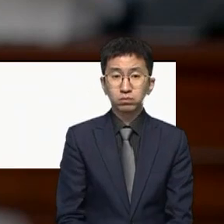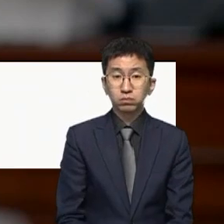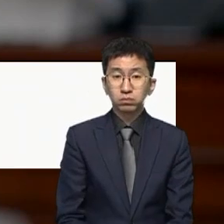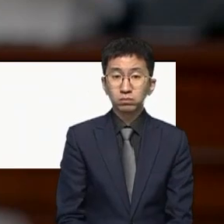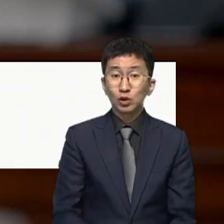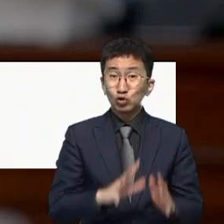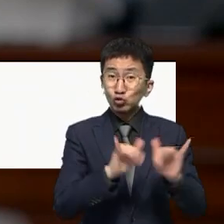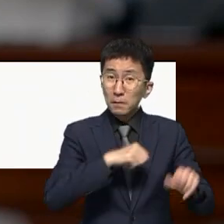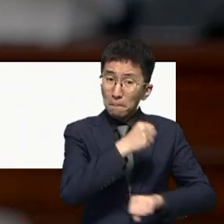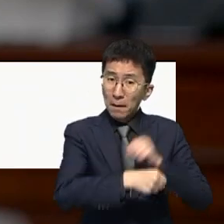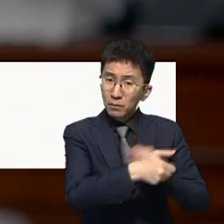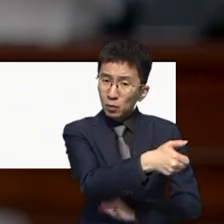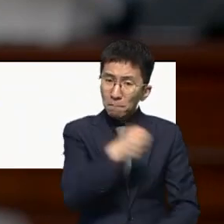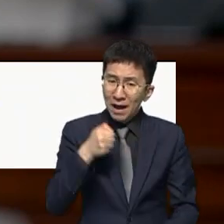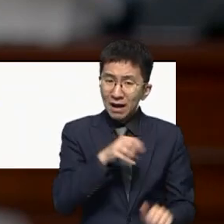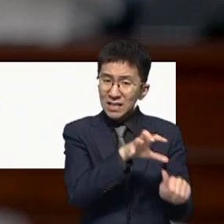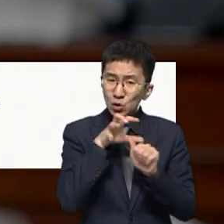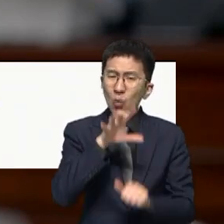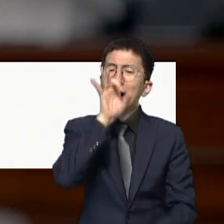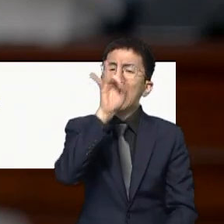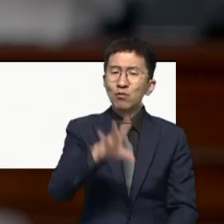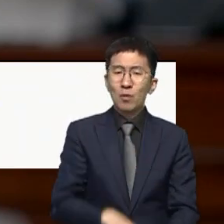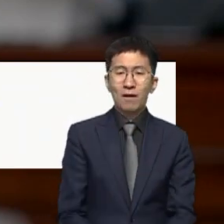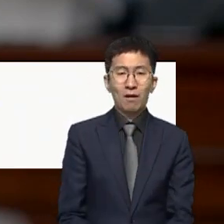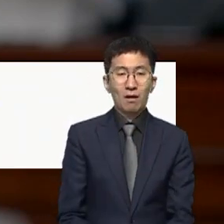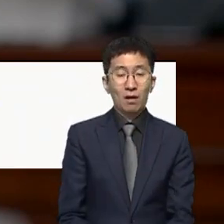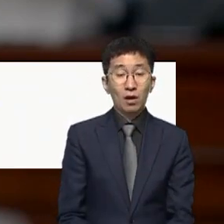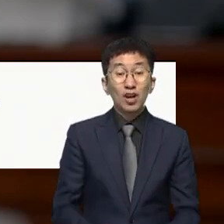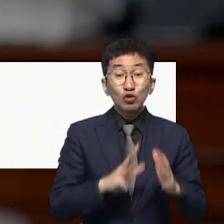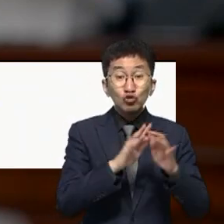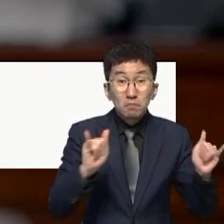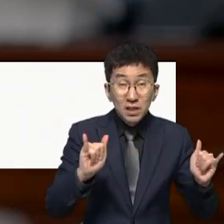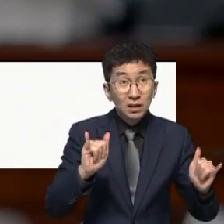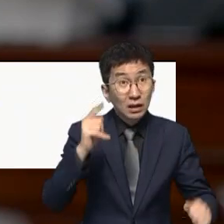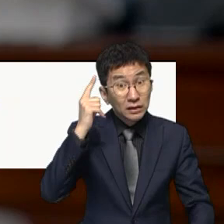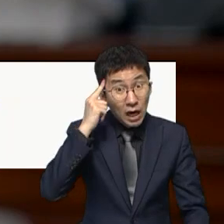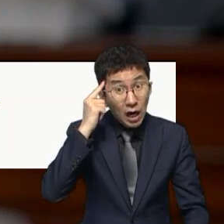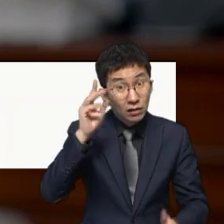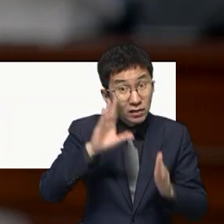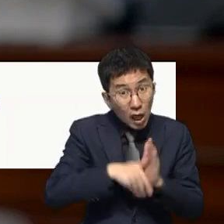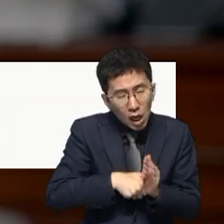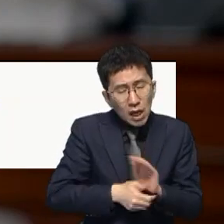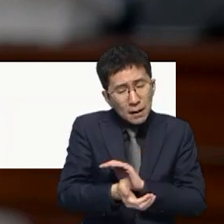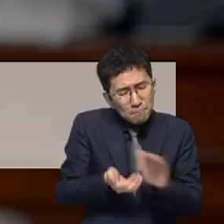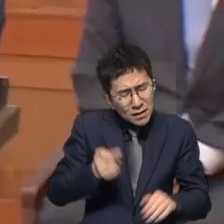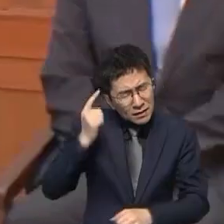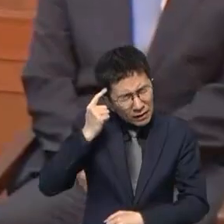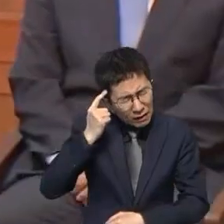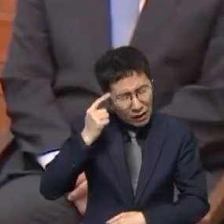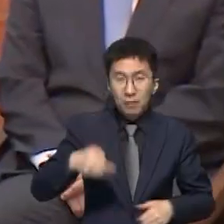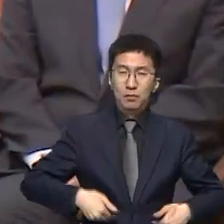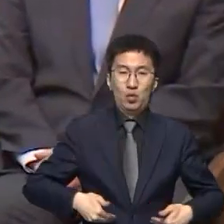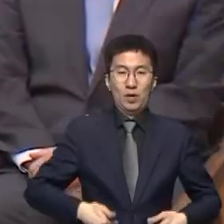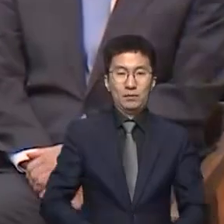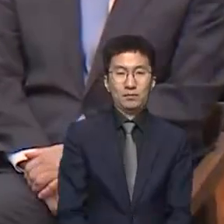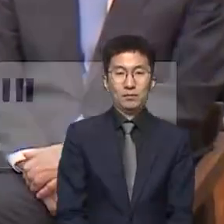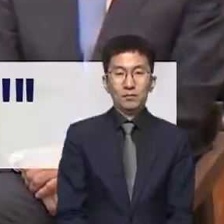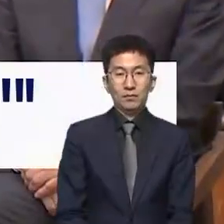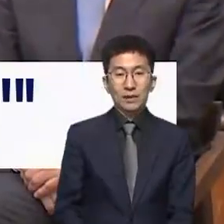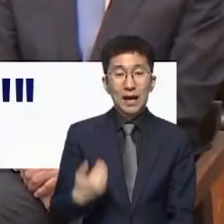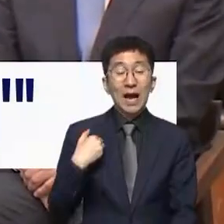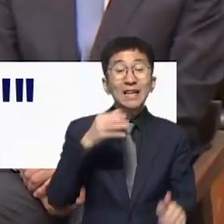국민을 들먹이면 안 되죠. 예. 진짜 그 국민을 이야기하려면 정말 많은 고민이 있어야 된다고. 자신이